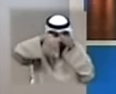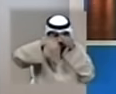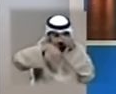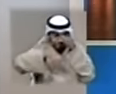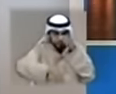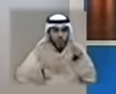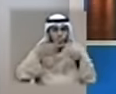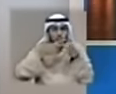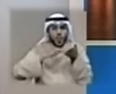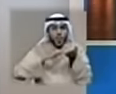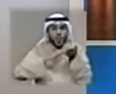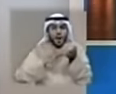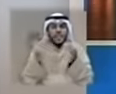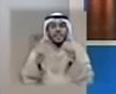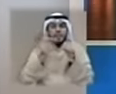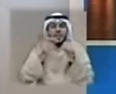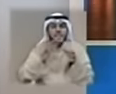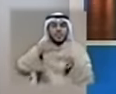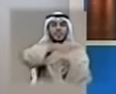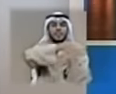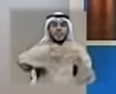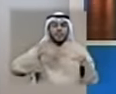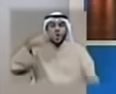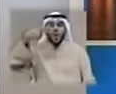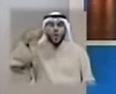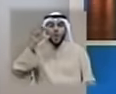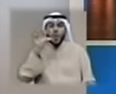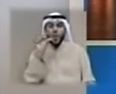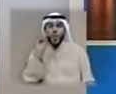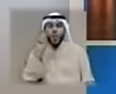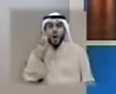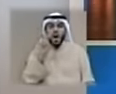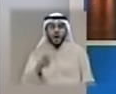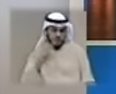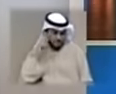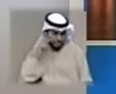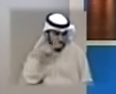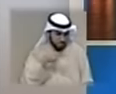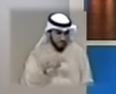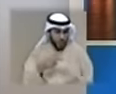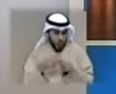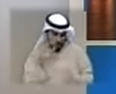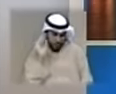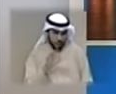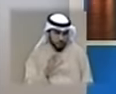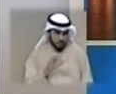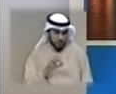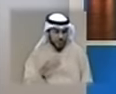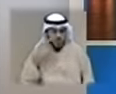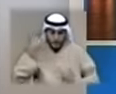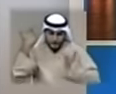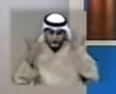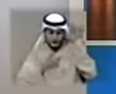الإقليمي الكويتي بجانب جزيرة عوها، والتي تم اكتشافها بواسطة فريق الغوص الكويتي. وبعد